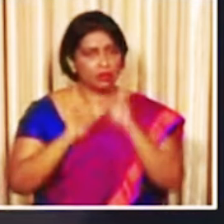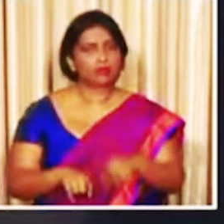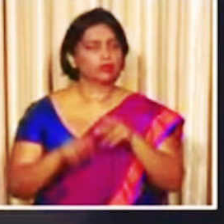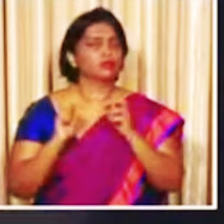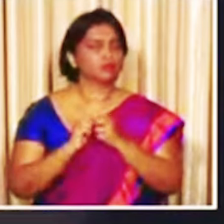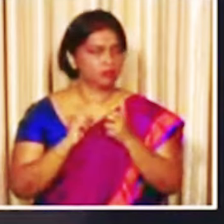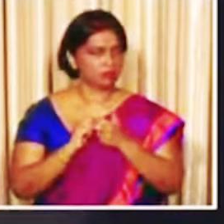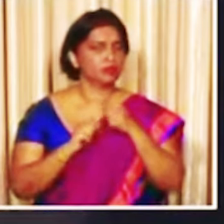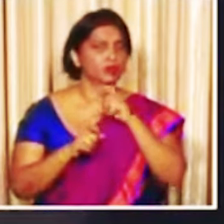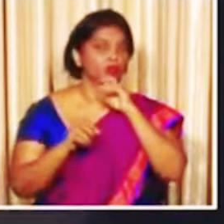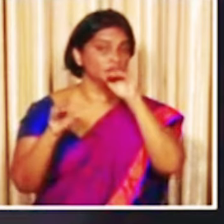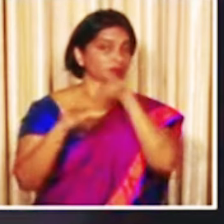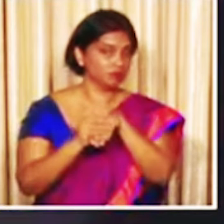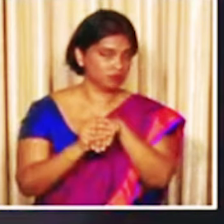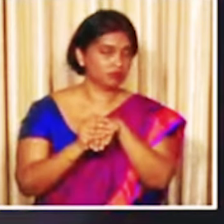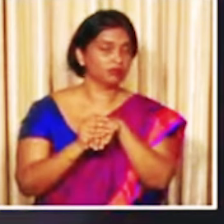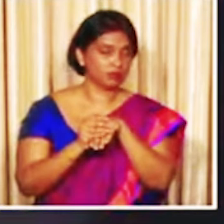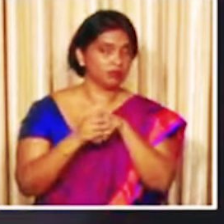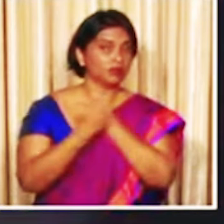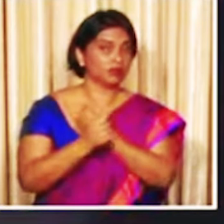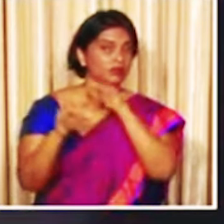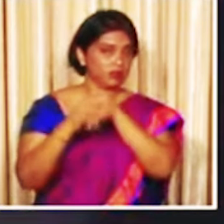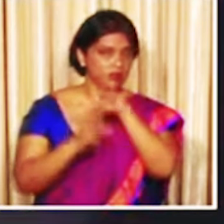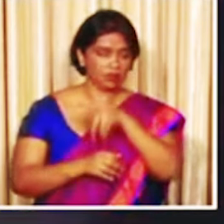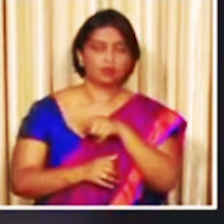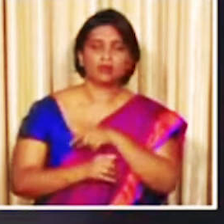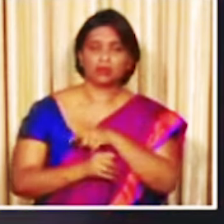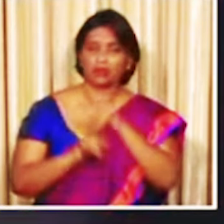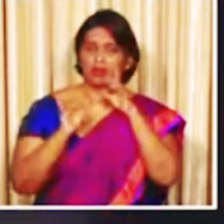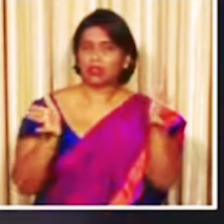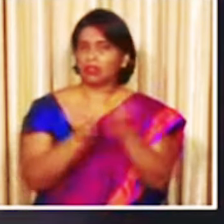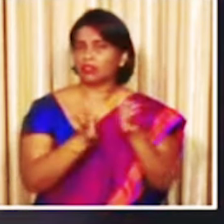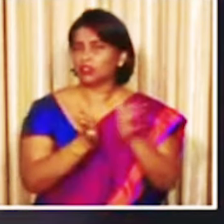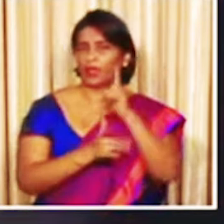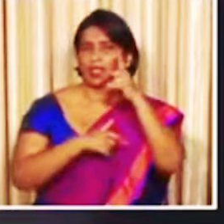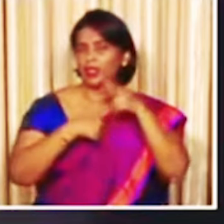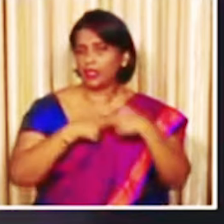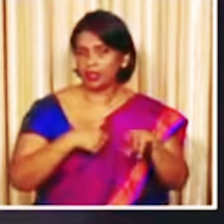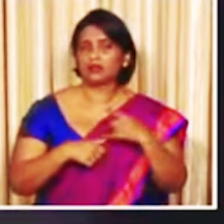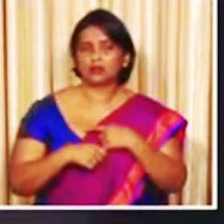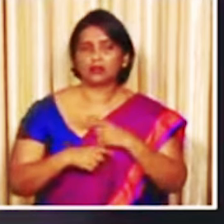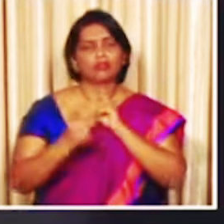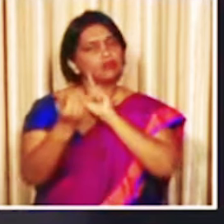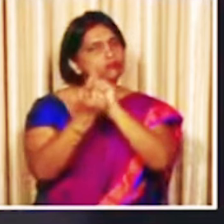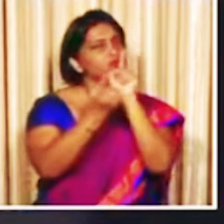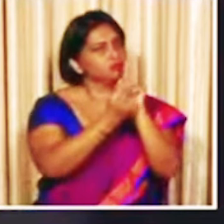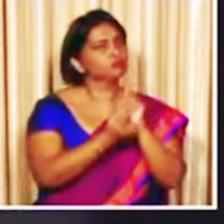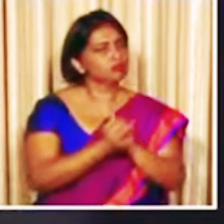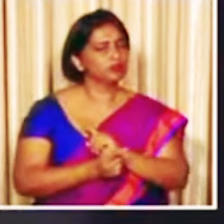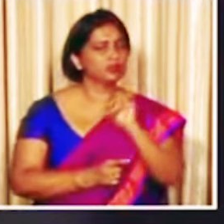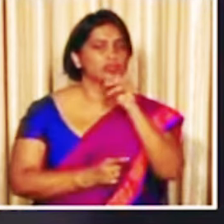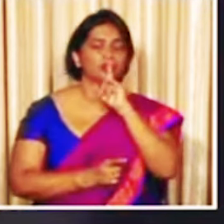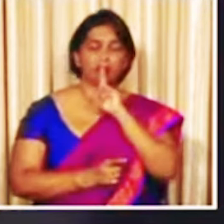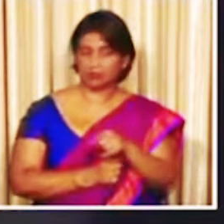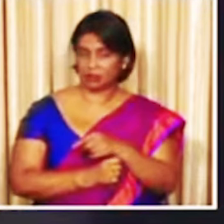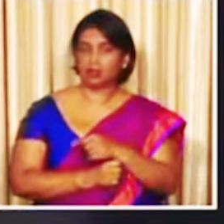තත්ත්වයක් අධිකරණයේ බන්ධනාගාරයේ ඇතුලේ තියෙනවා. ඒ තදබදයට එක හේතුවක් වන් එකින් එක්කෙනත් එක ගිහින් කතා කරාම සමහර අය